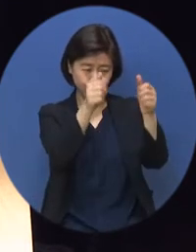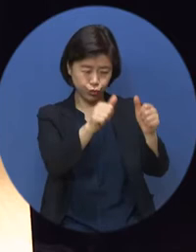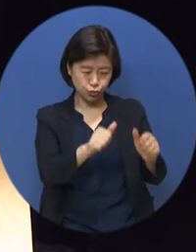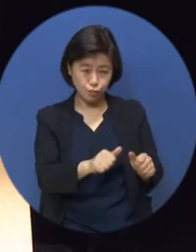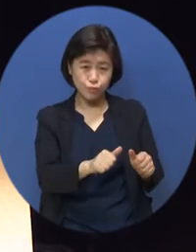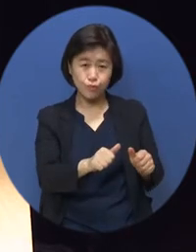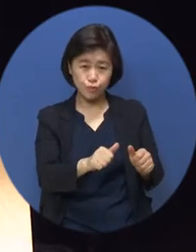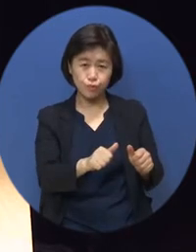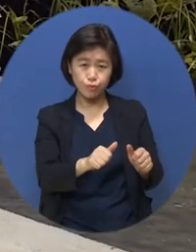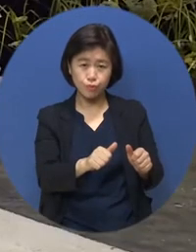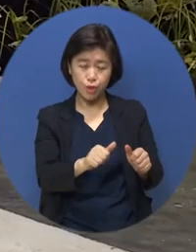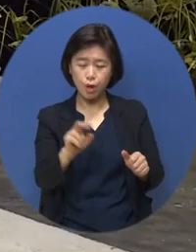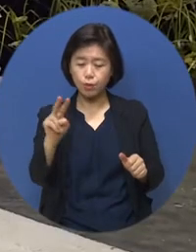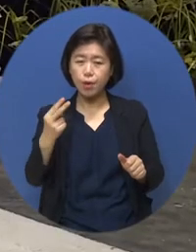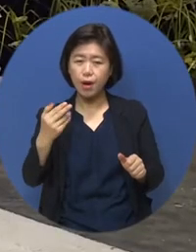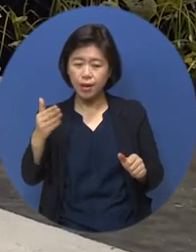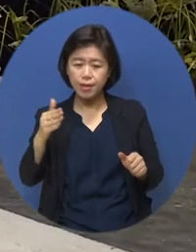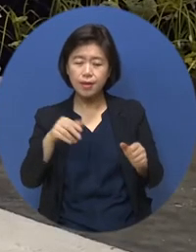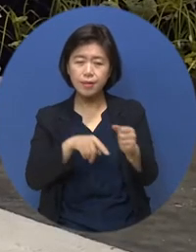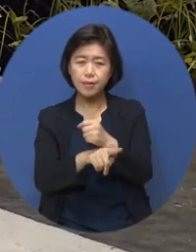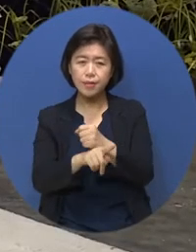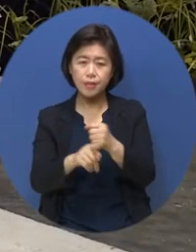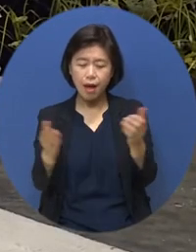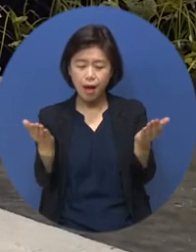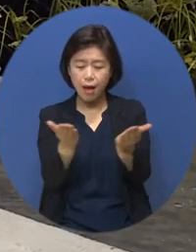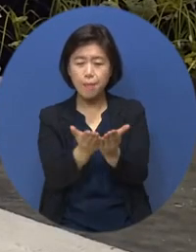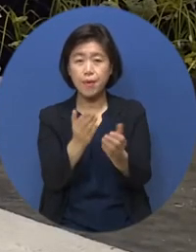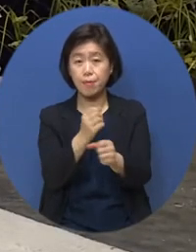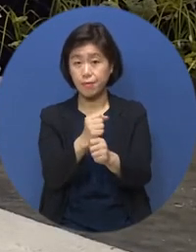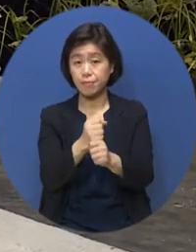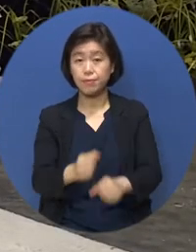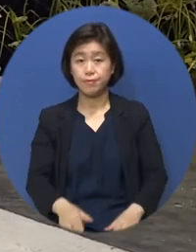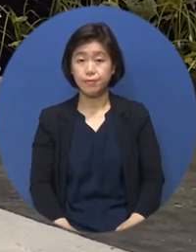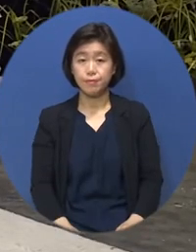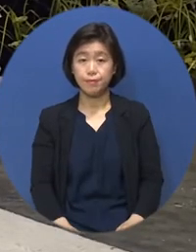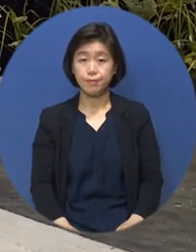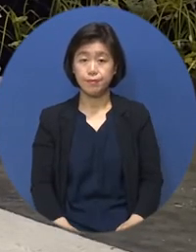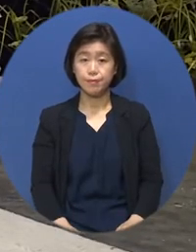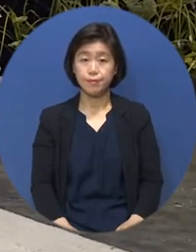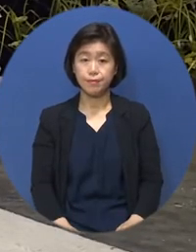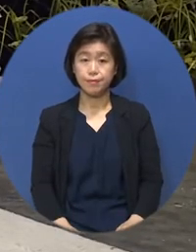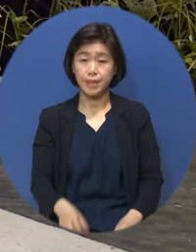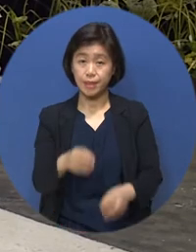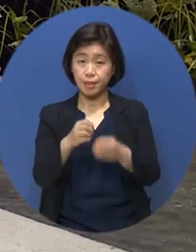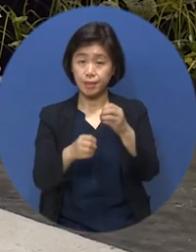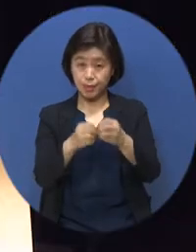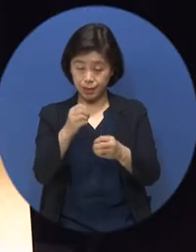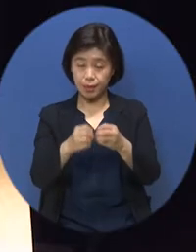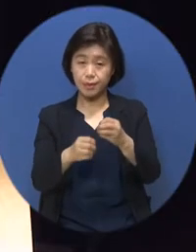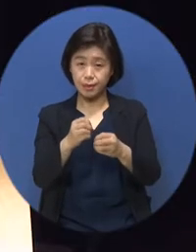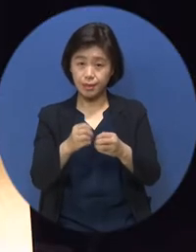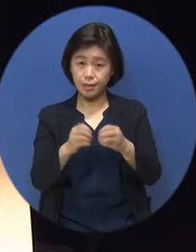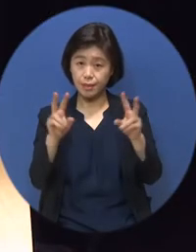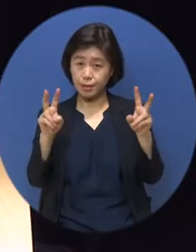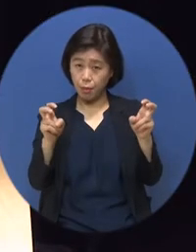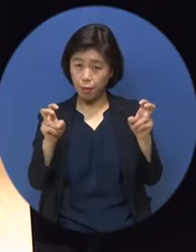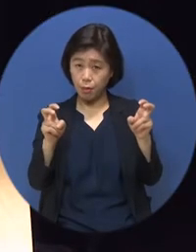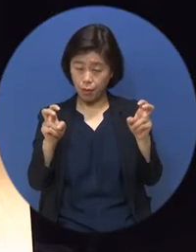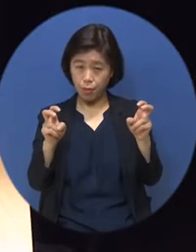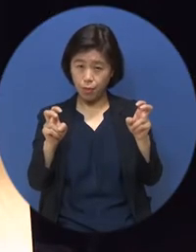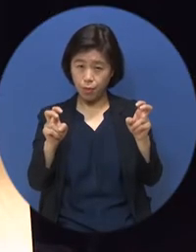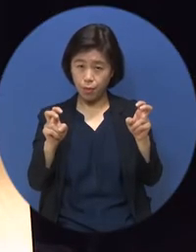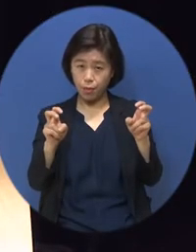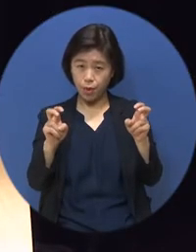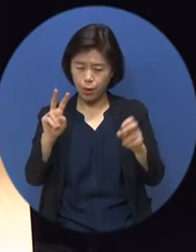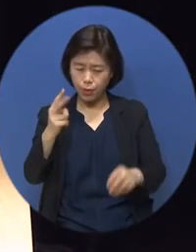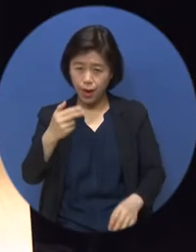있습니다. 단언하자면 시의 제목이 돌아가는 길이 아니었다면